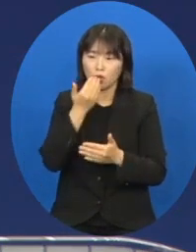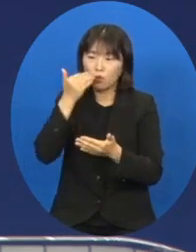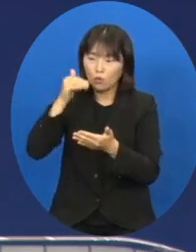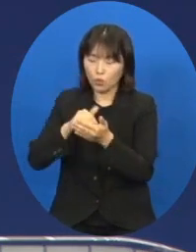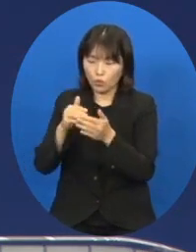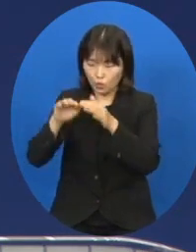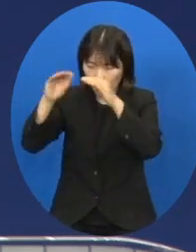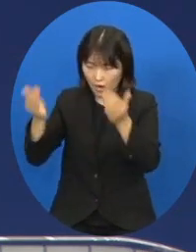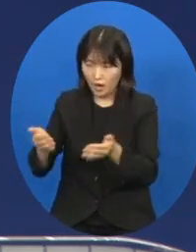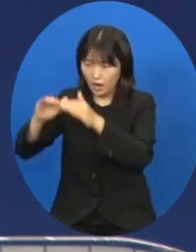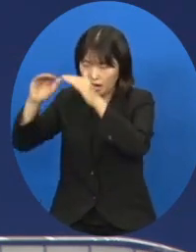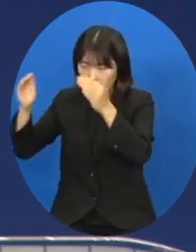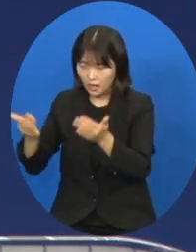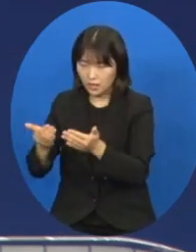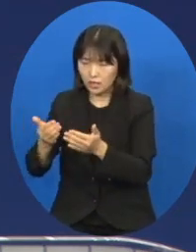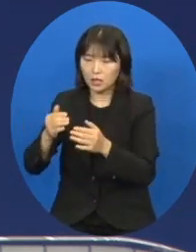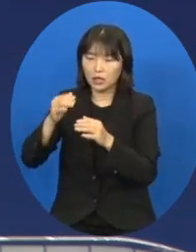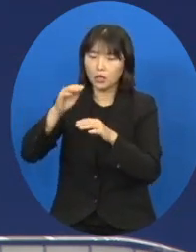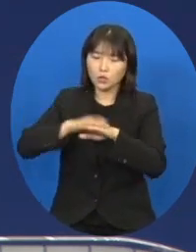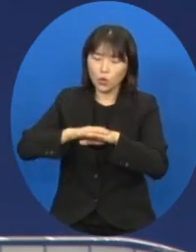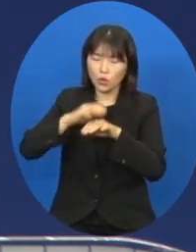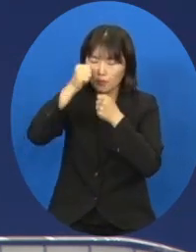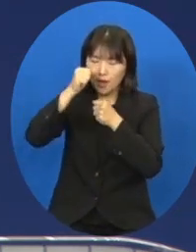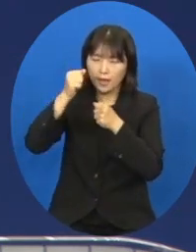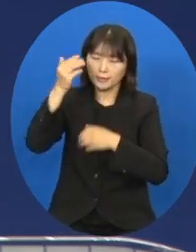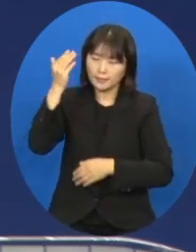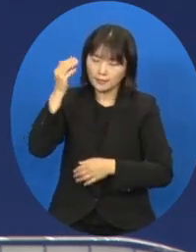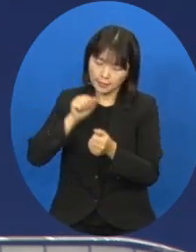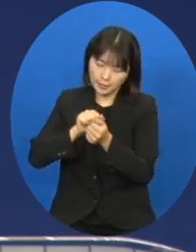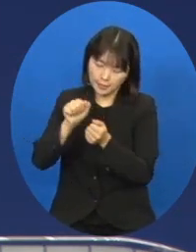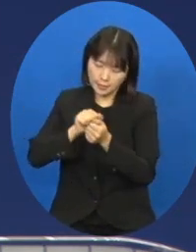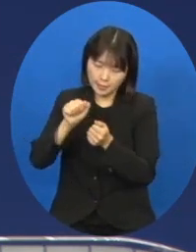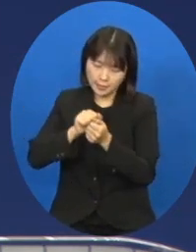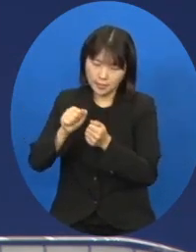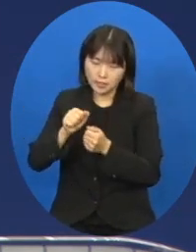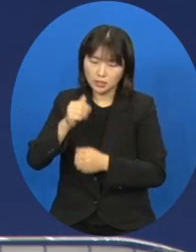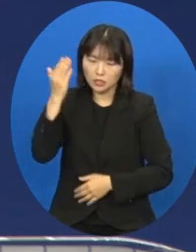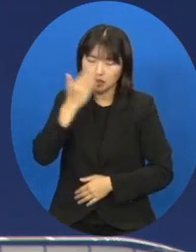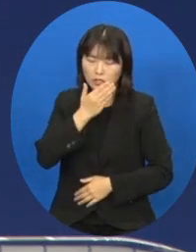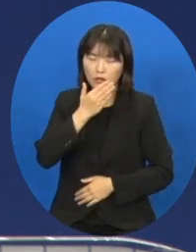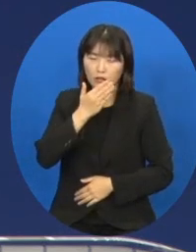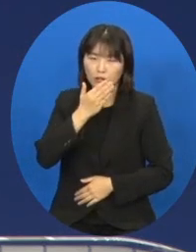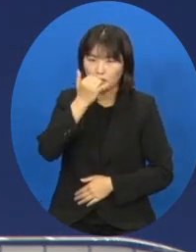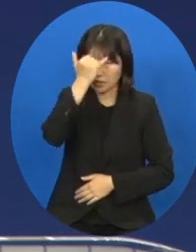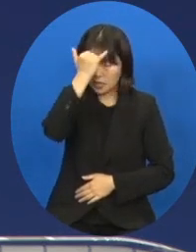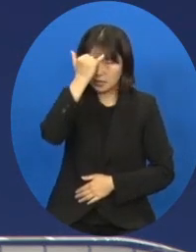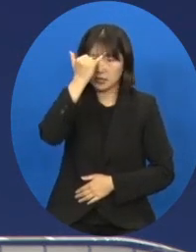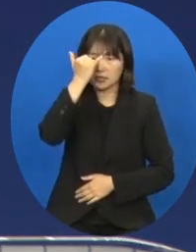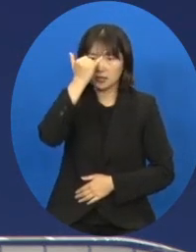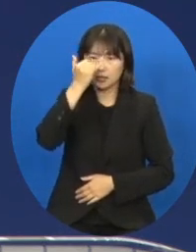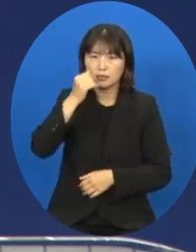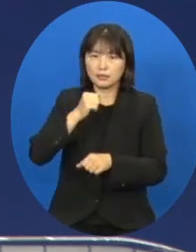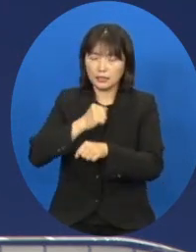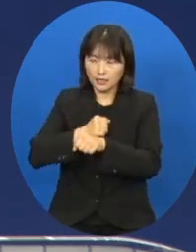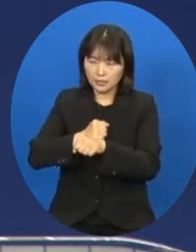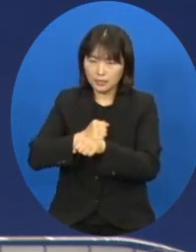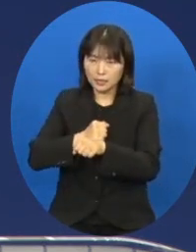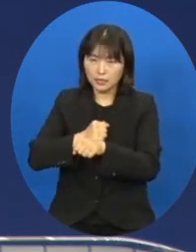항아리, 손발을 씻는 정결 결례를 행하는 그물 항아리에다가 물을